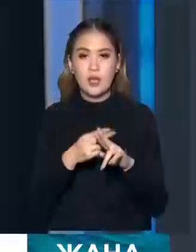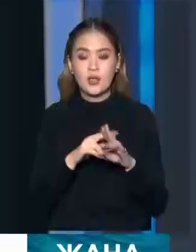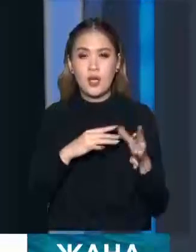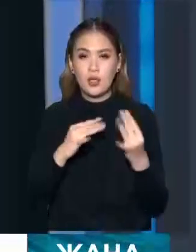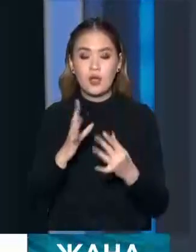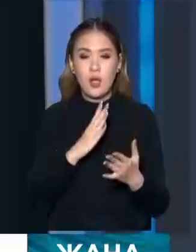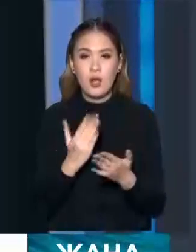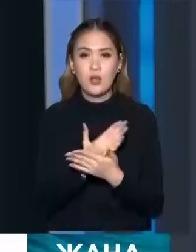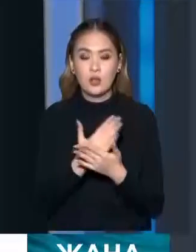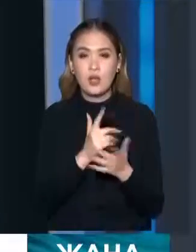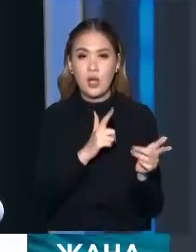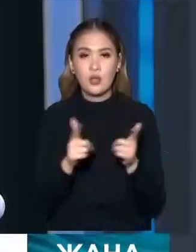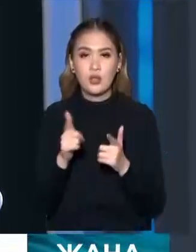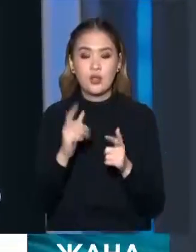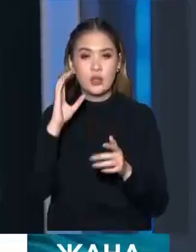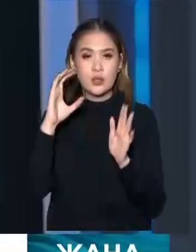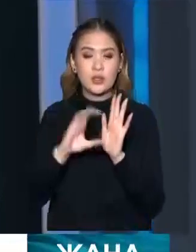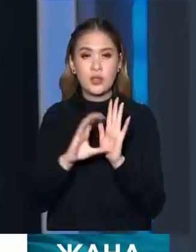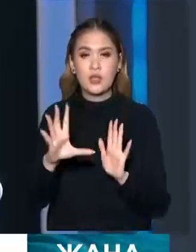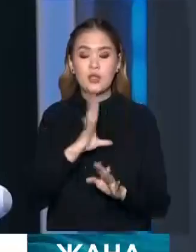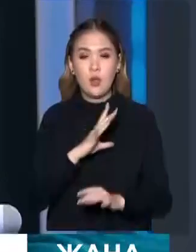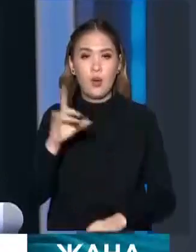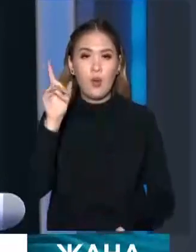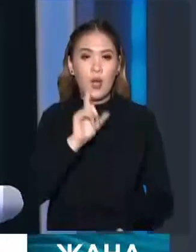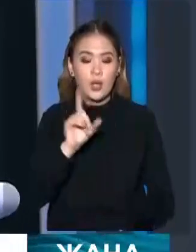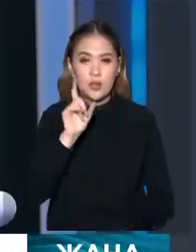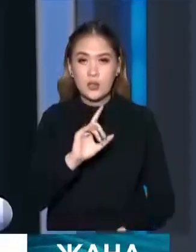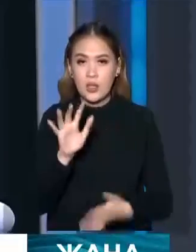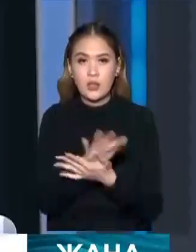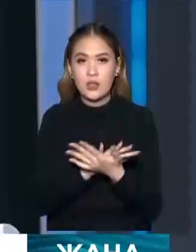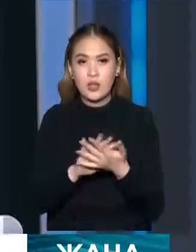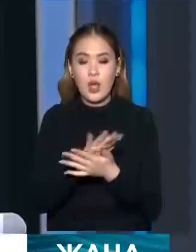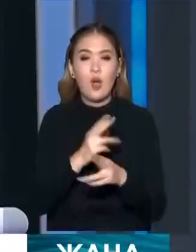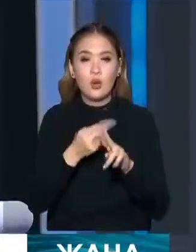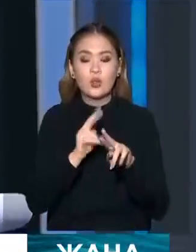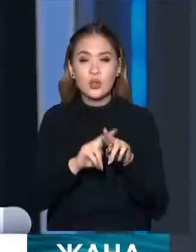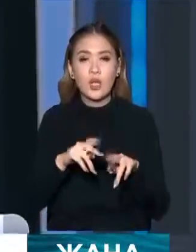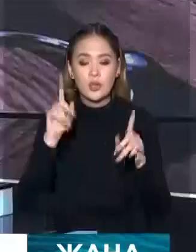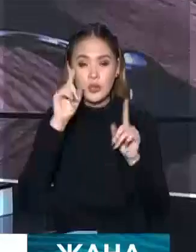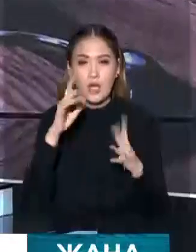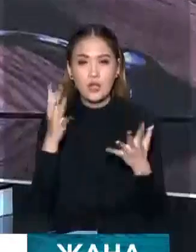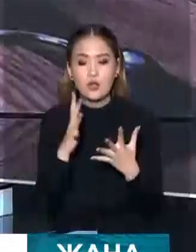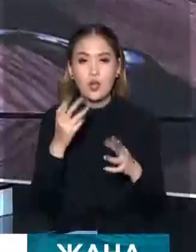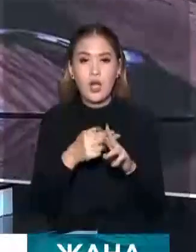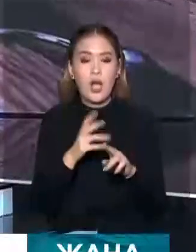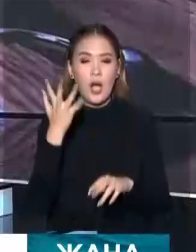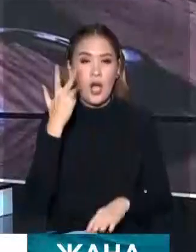дайындаған ақпаратты тыңдадыңыз. Әзірге белгісіз қашан шығатын, осы бізге қызық. Қай уақыттан бастап